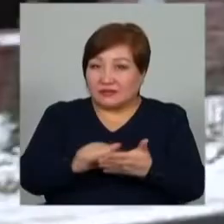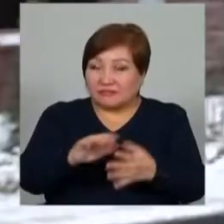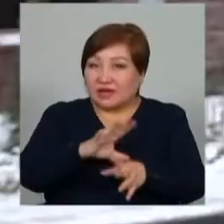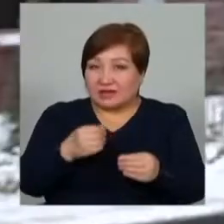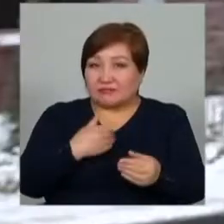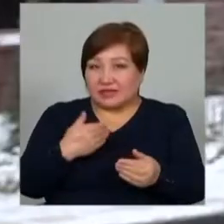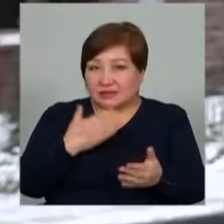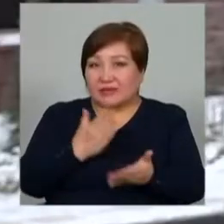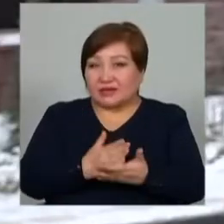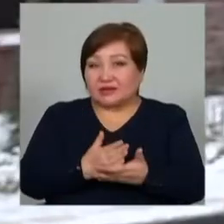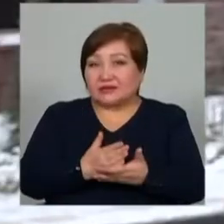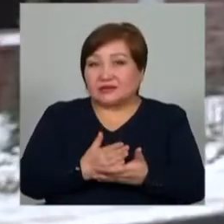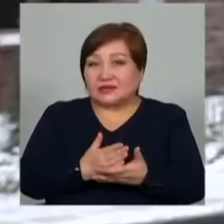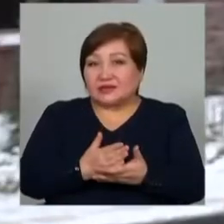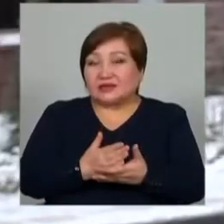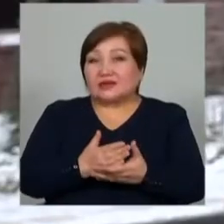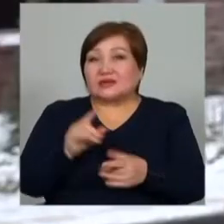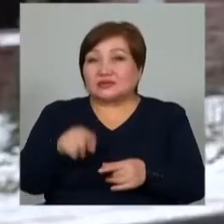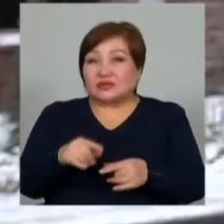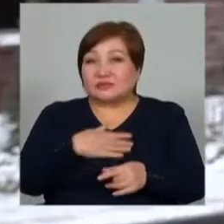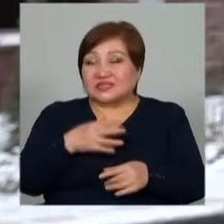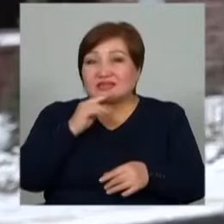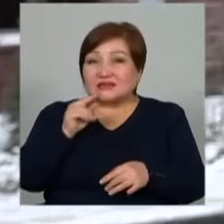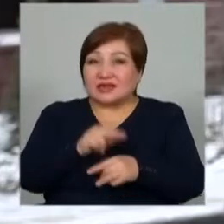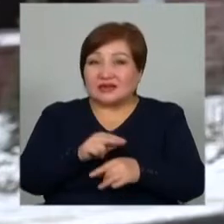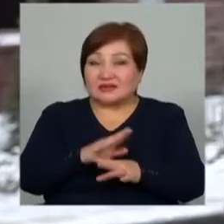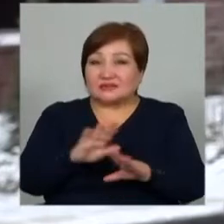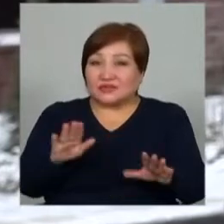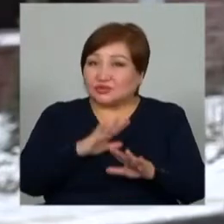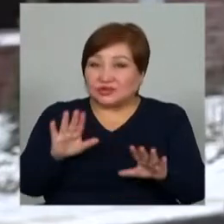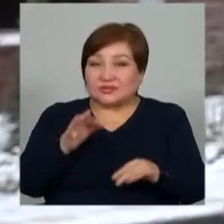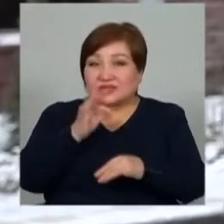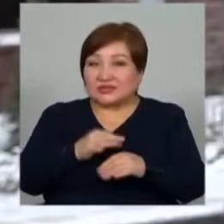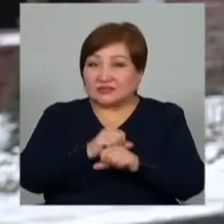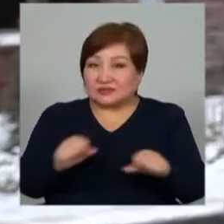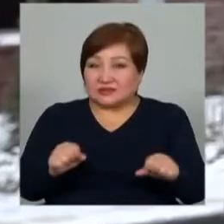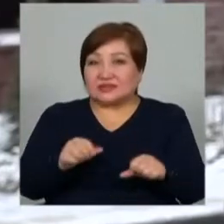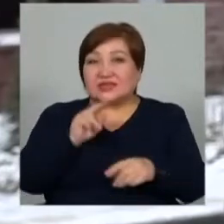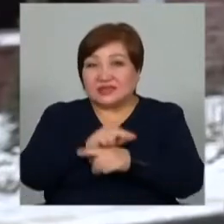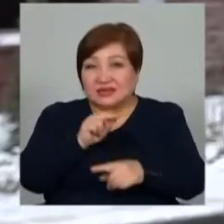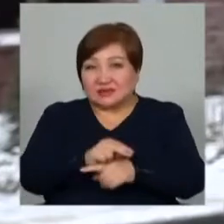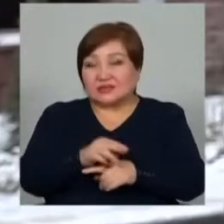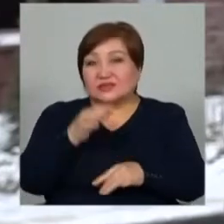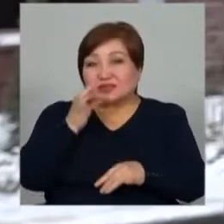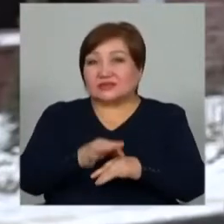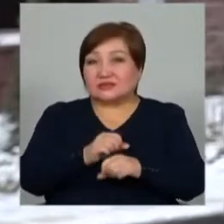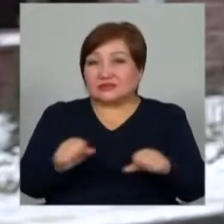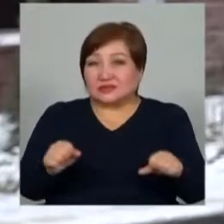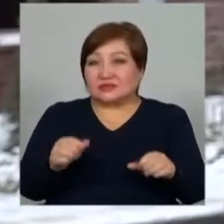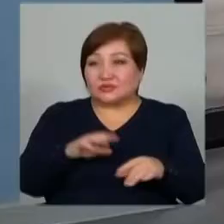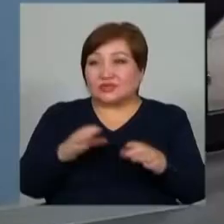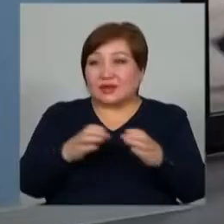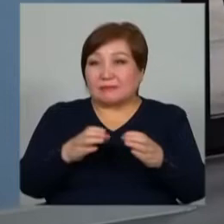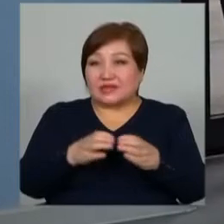туындап отыр. Енді оны біз тағы да кінәлі емес деп айтуға болмайды, кінәлі деп тағы да айтуға болады. Енді оны мердігер компаниясы жібергеннен кейін Беларусьтен келмеді